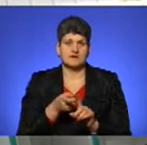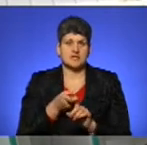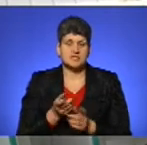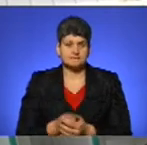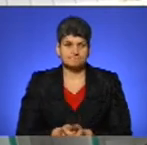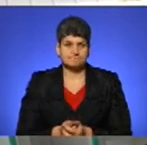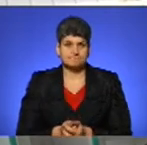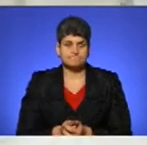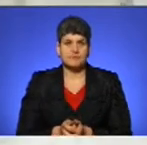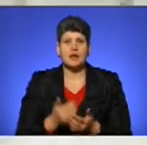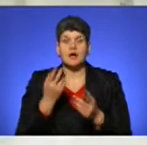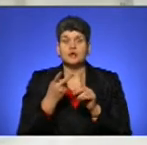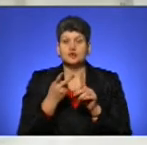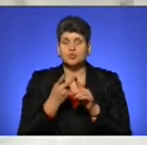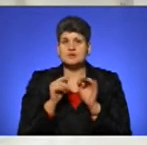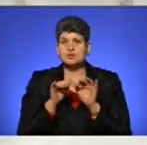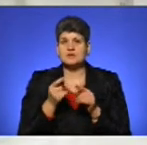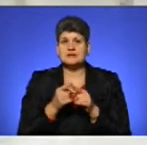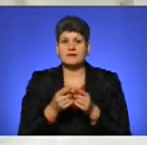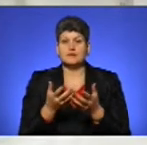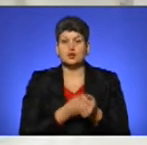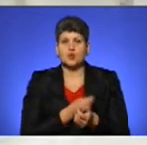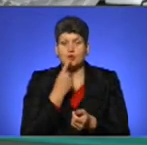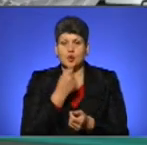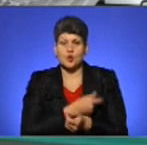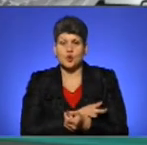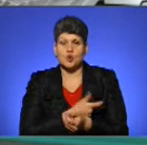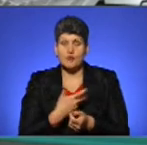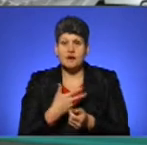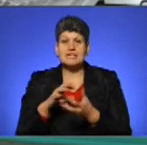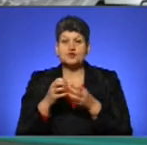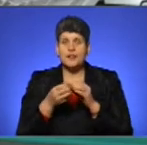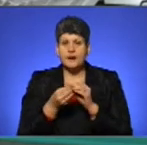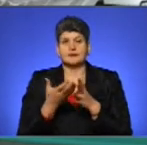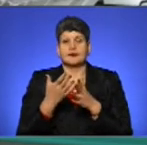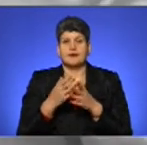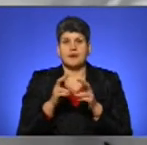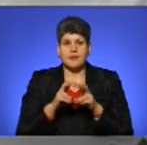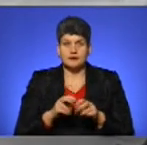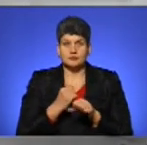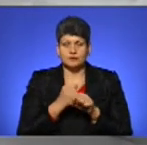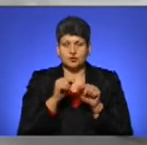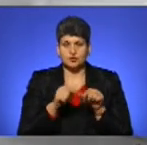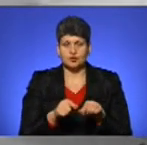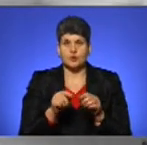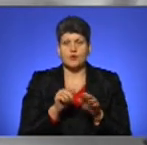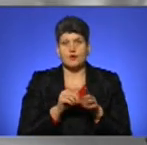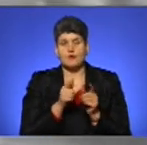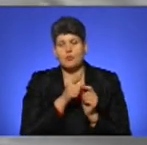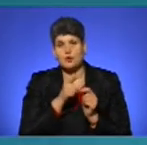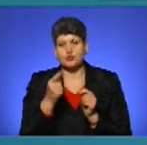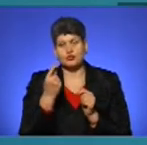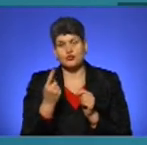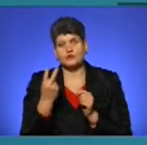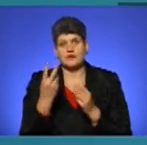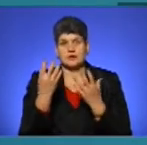Другий спосіб тестування на ВІЛ-інфекцію – це забір крові з вени. Результати аналізу обробляють у цій лабораторії протягом 1-2 днів.